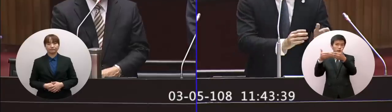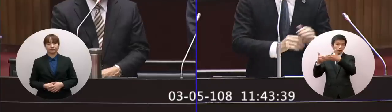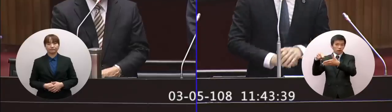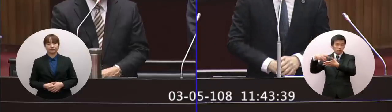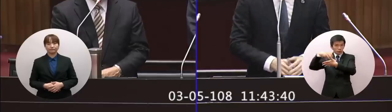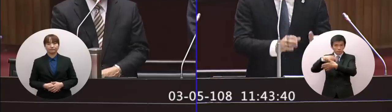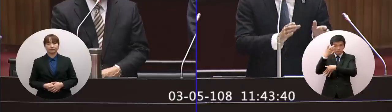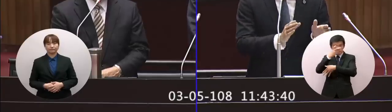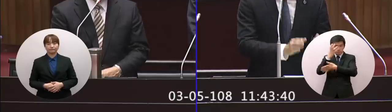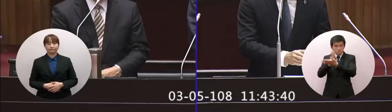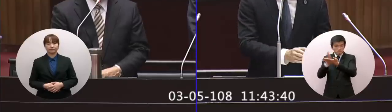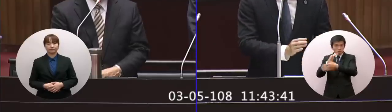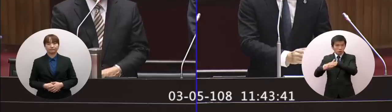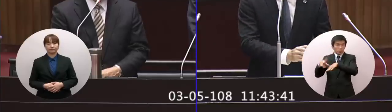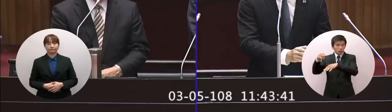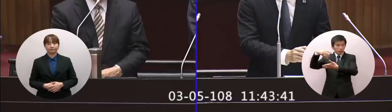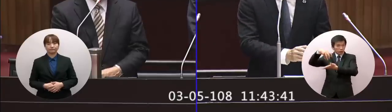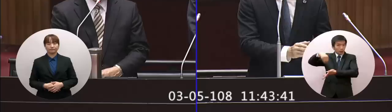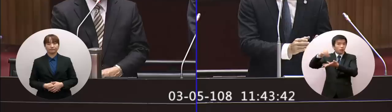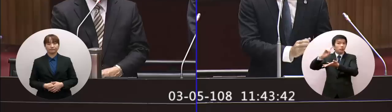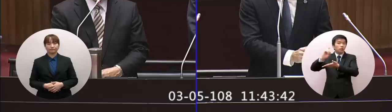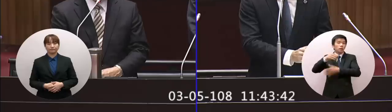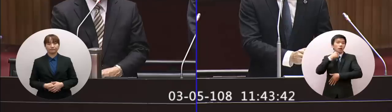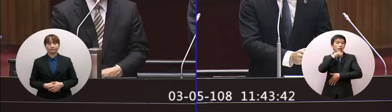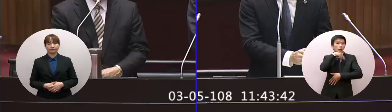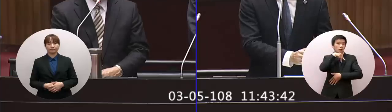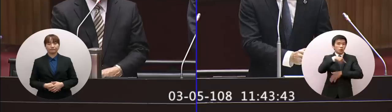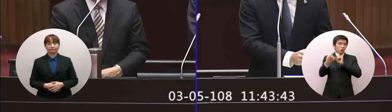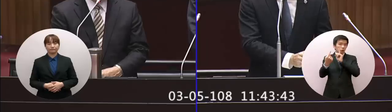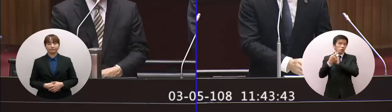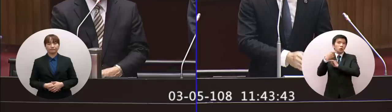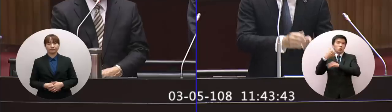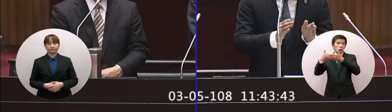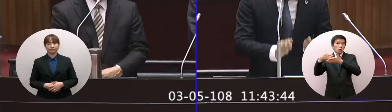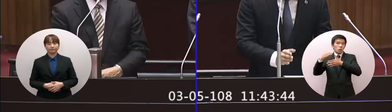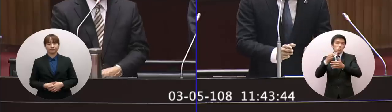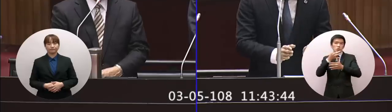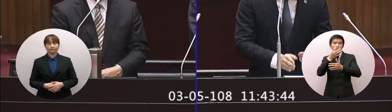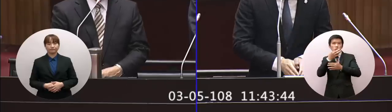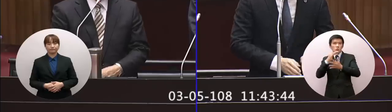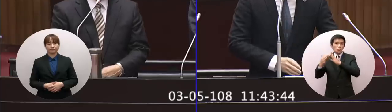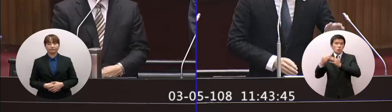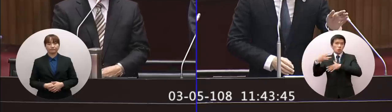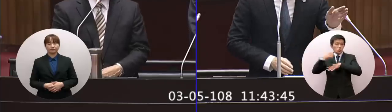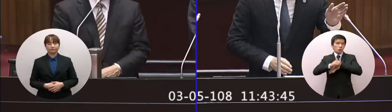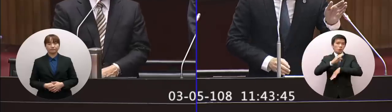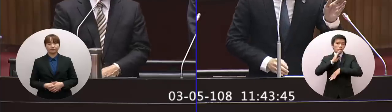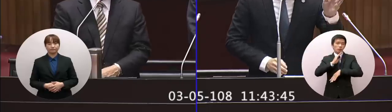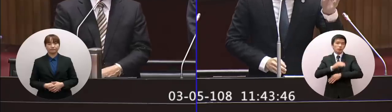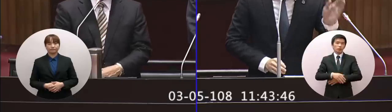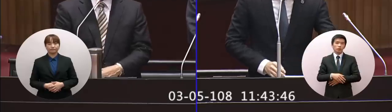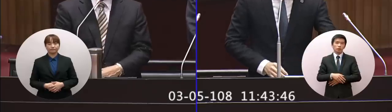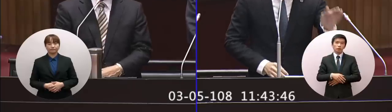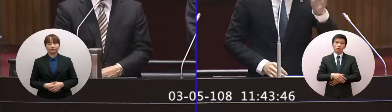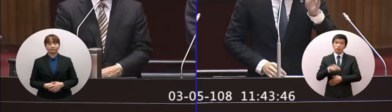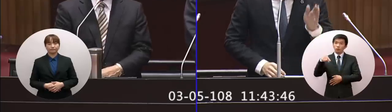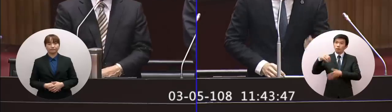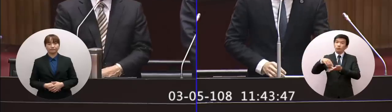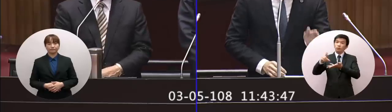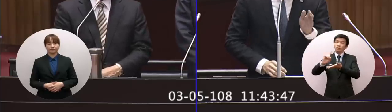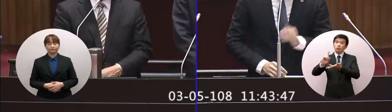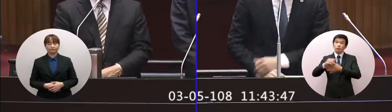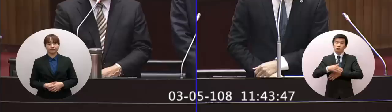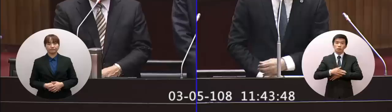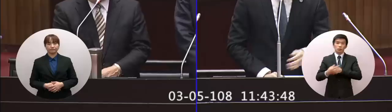伊内部嘛特别去讲到讲台湾受到中国统战的代志哦，伊特别去讲吼。去指出这个中国对台